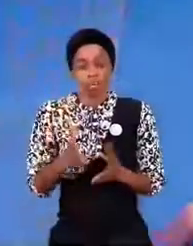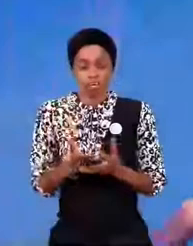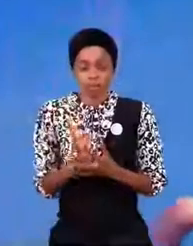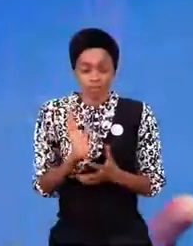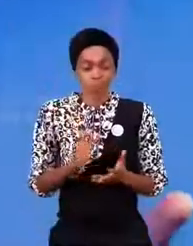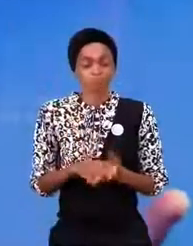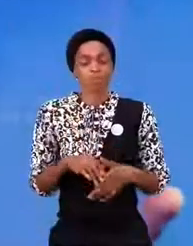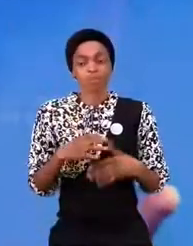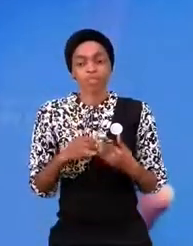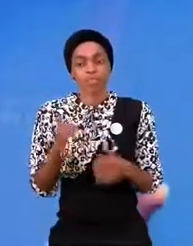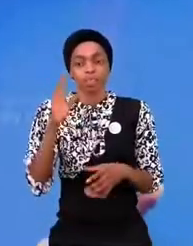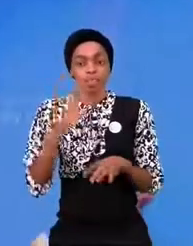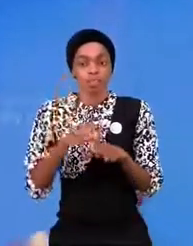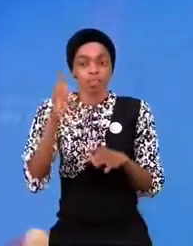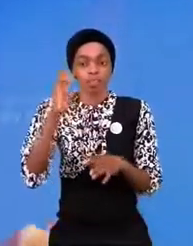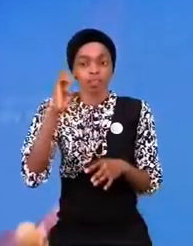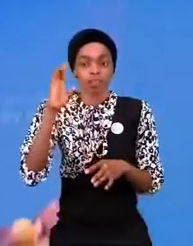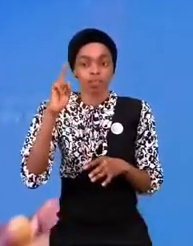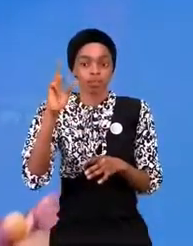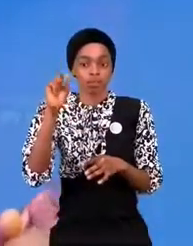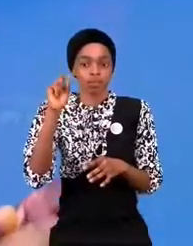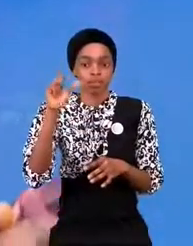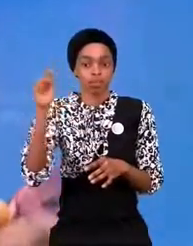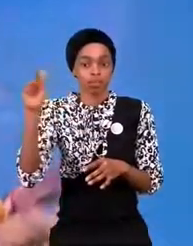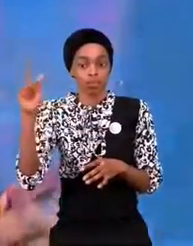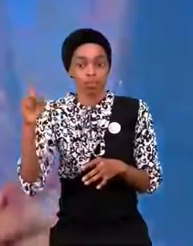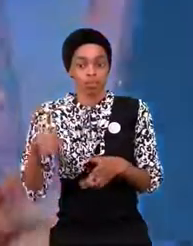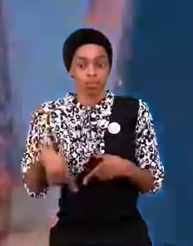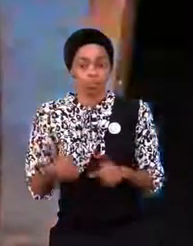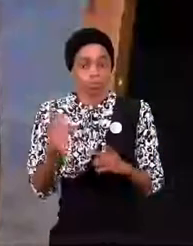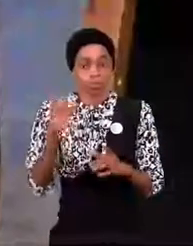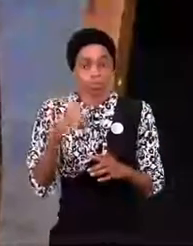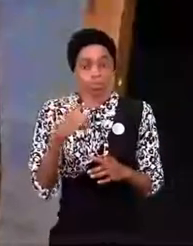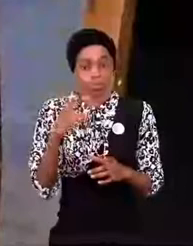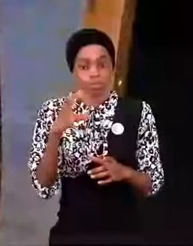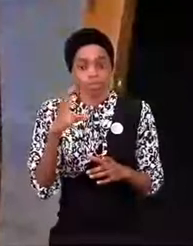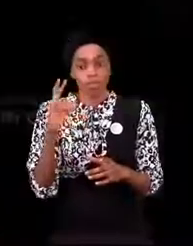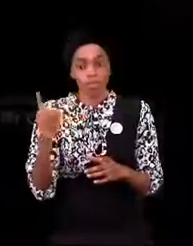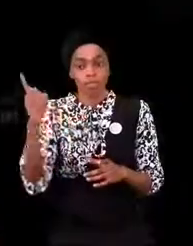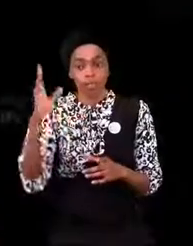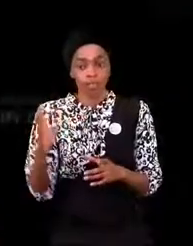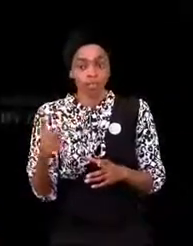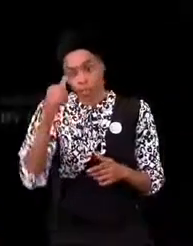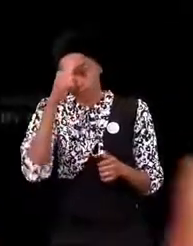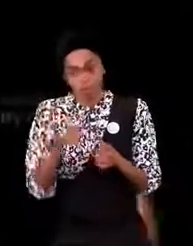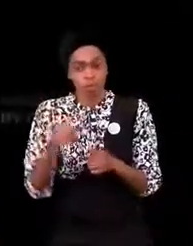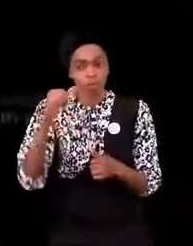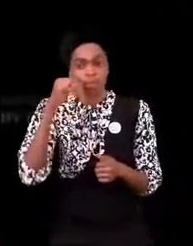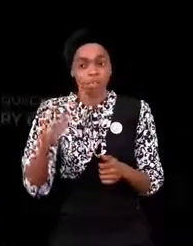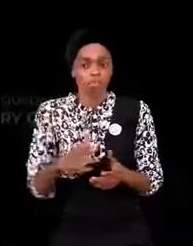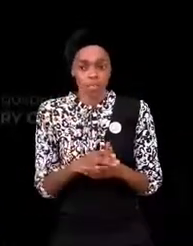JCK, notre pasteur Koumoui, Dieu s'est souvenu de moi. Après la prière de l'homme de